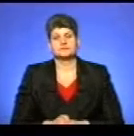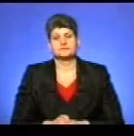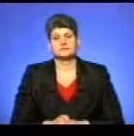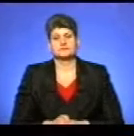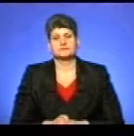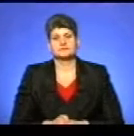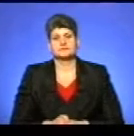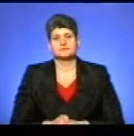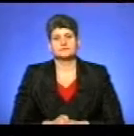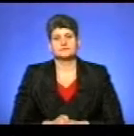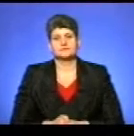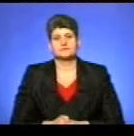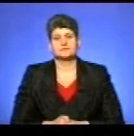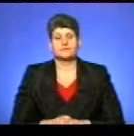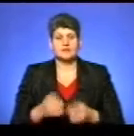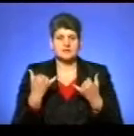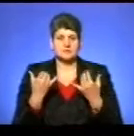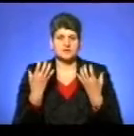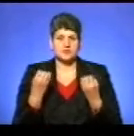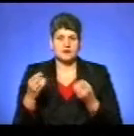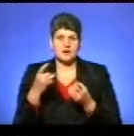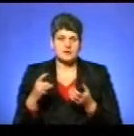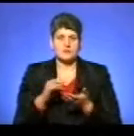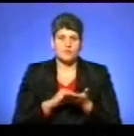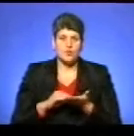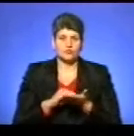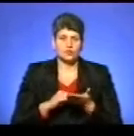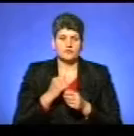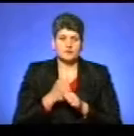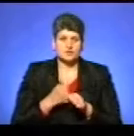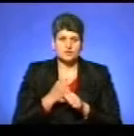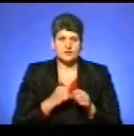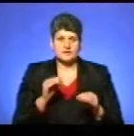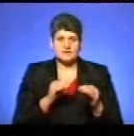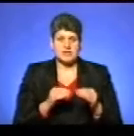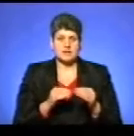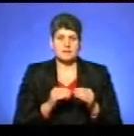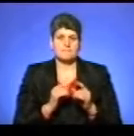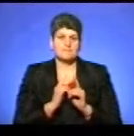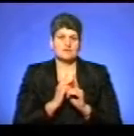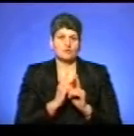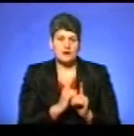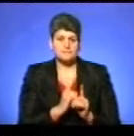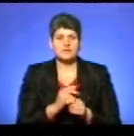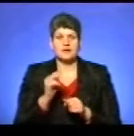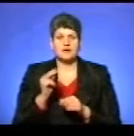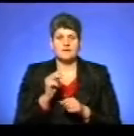Ваш напарник вже наблюдає. Наразі ми ще раз повторюємо відпрацювання у складі патруля,